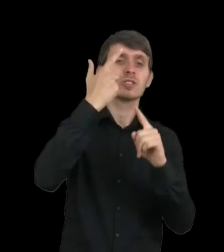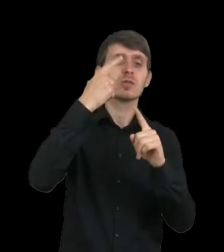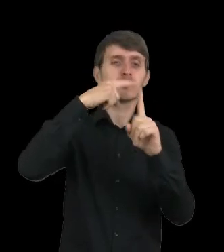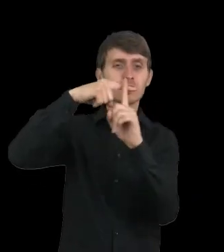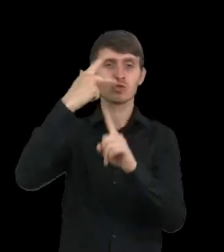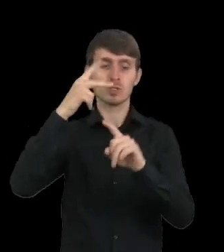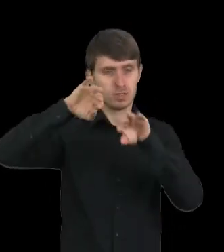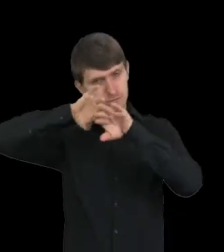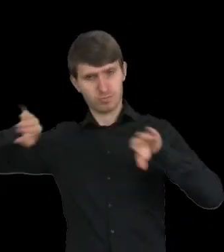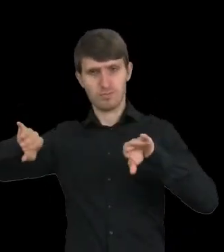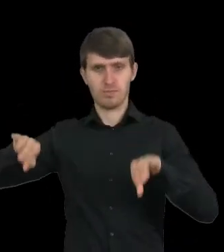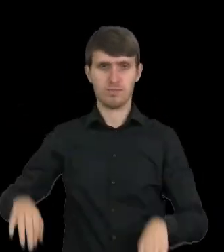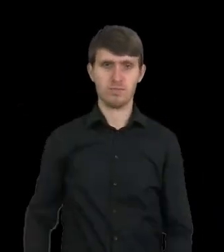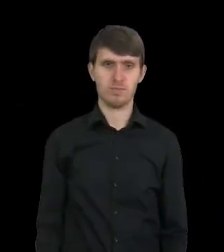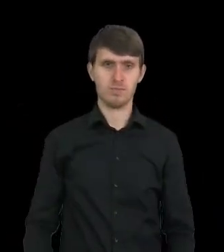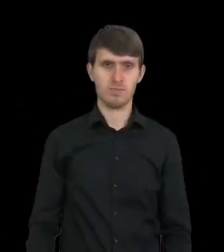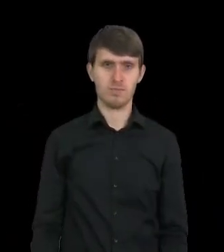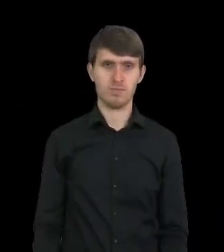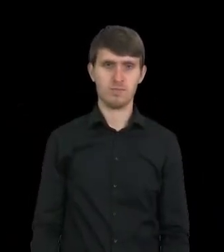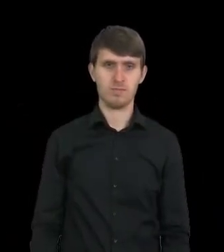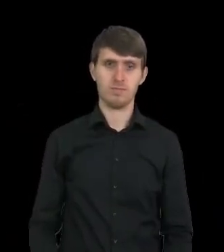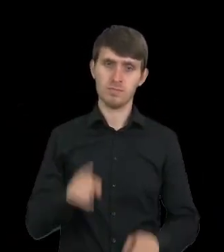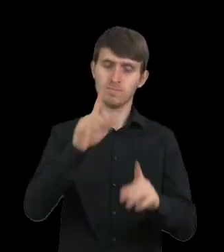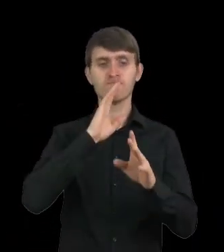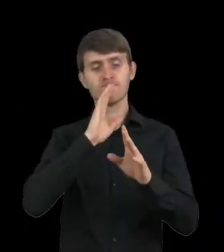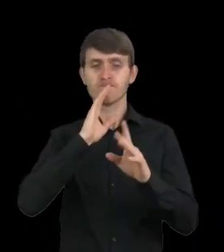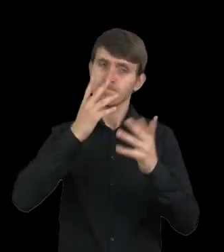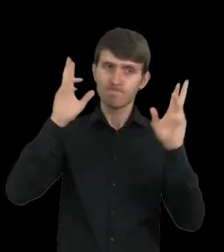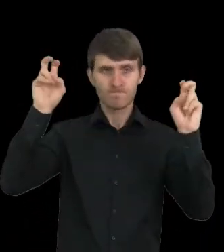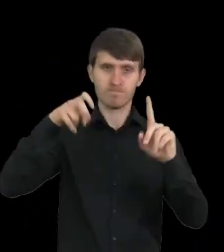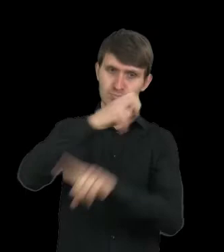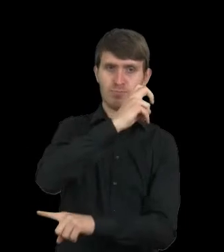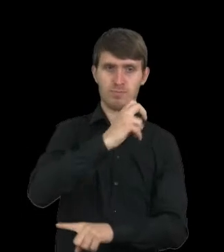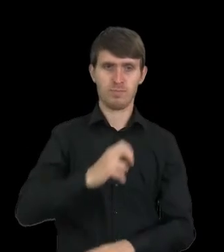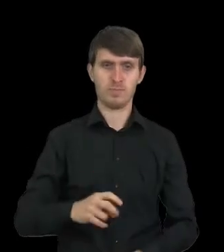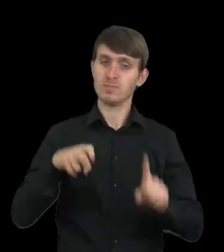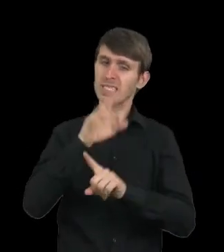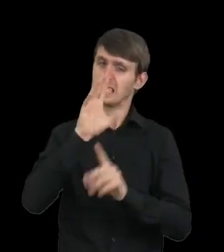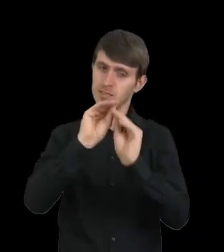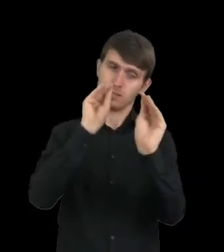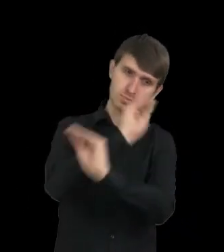Wydzielmy więc wartość bezwzględną x plus 3. Wyizolujmy ten fragment równania.